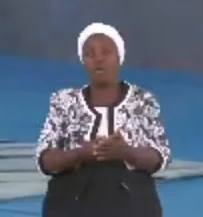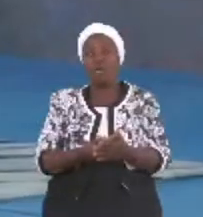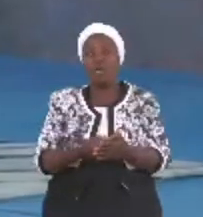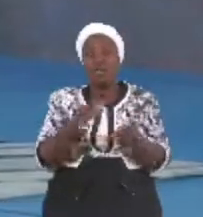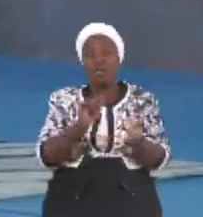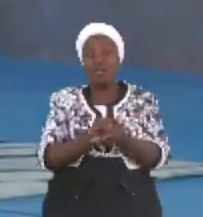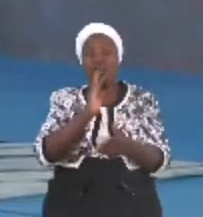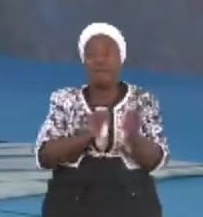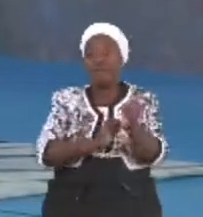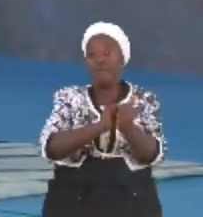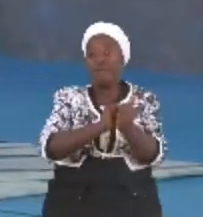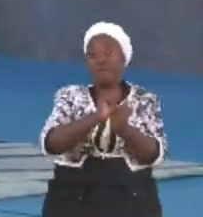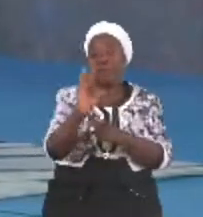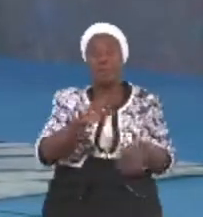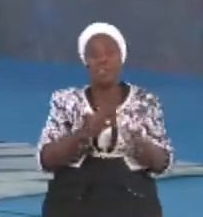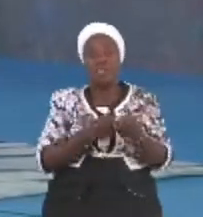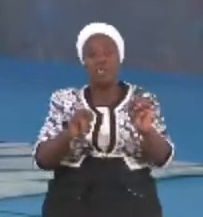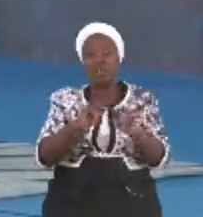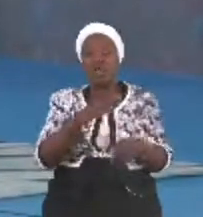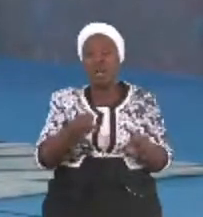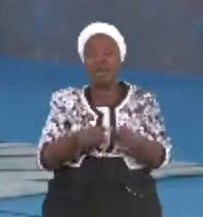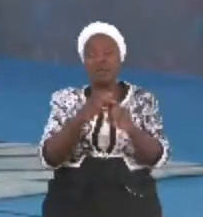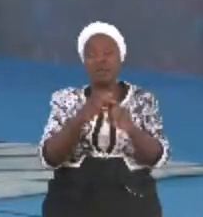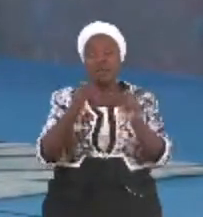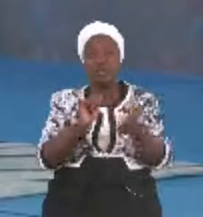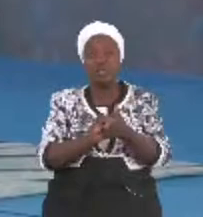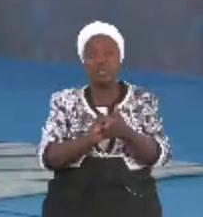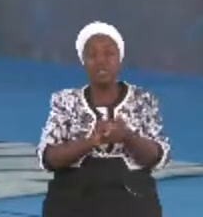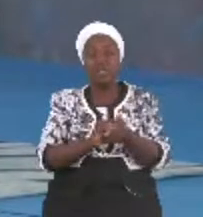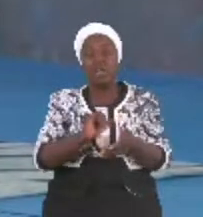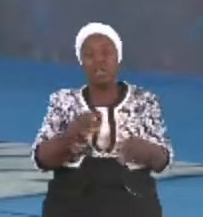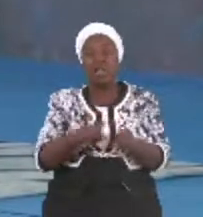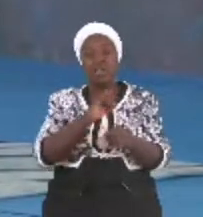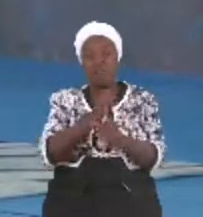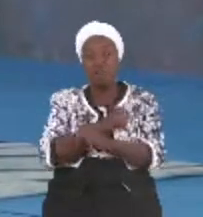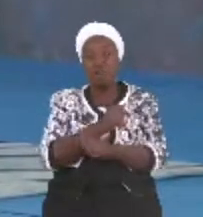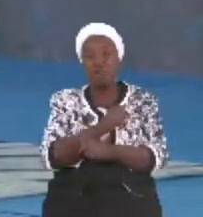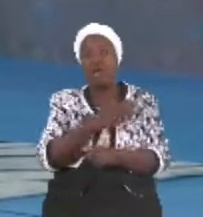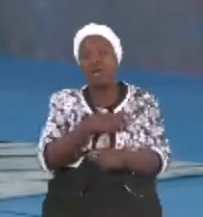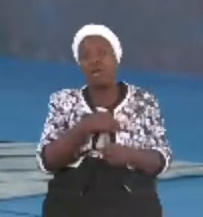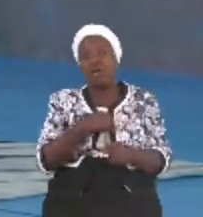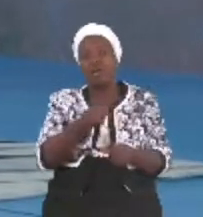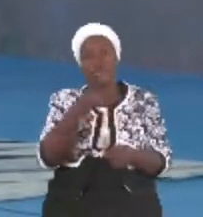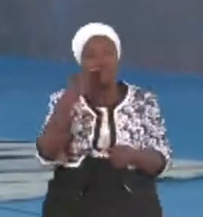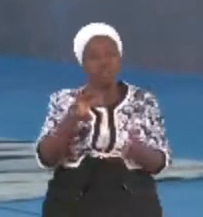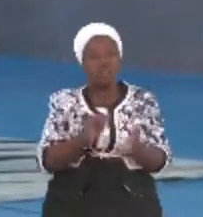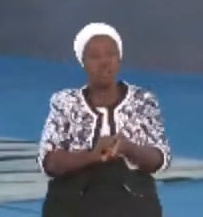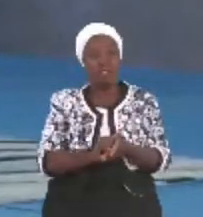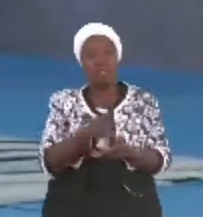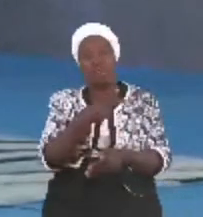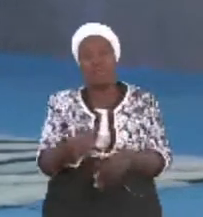loin, en aussi grand nombre que le Seigneur notre Dieu les appellera. Voyez ce verset, il dit